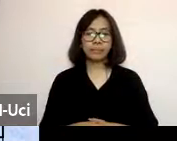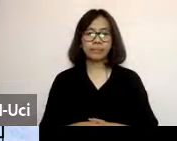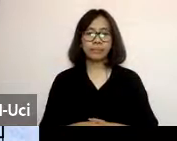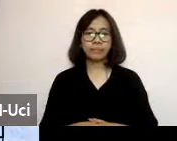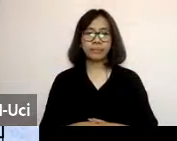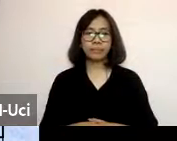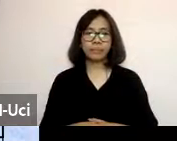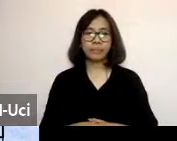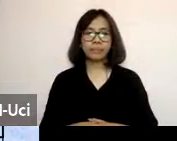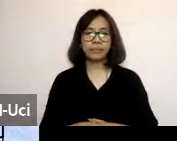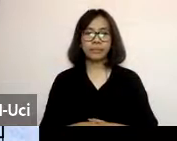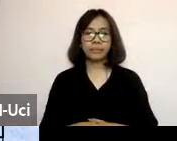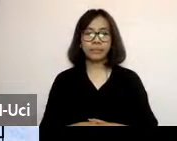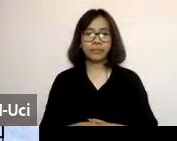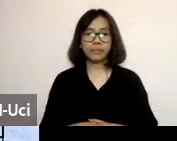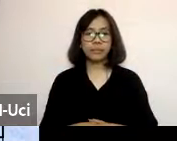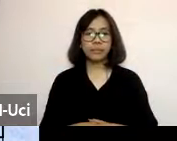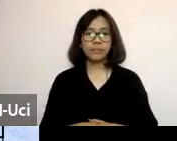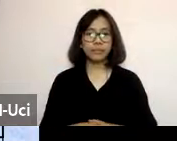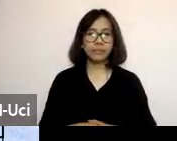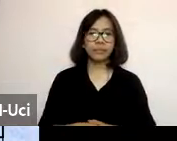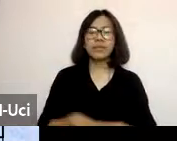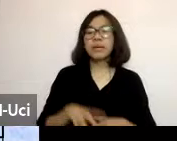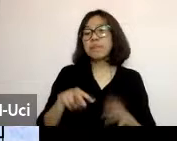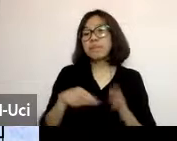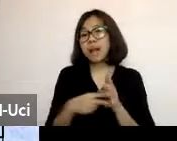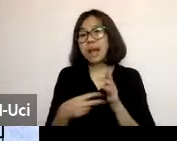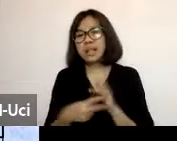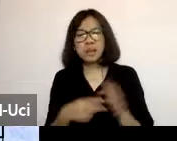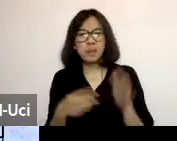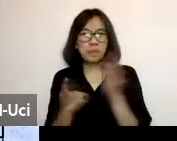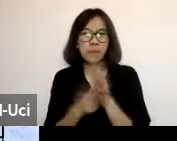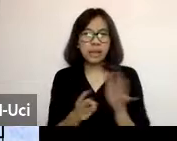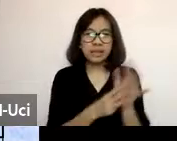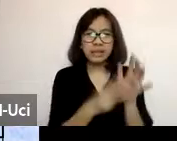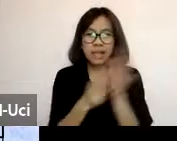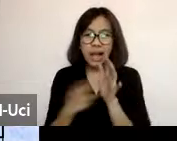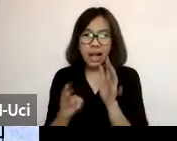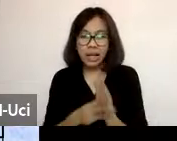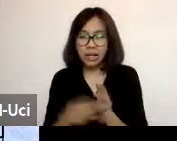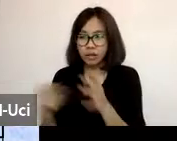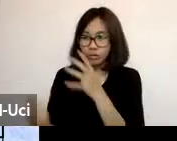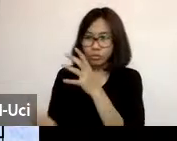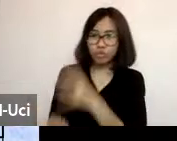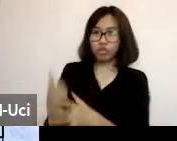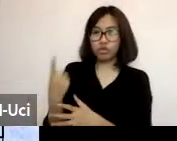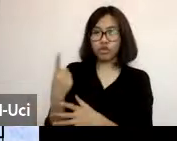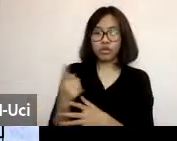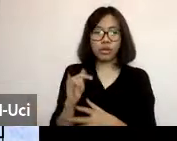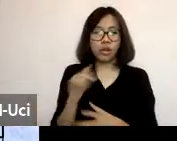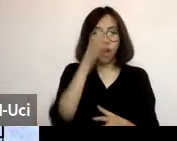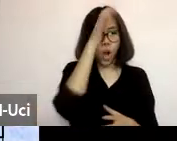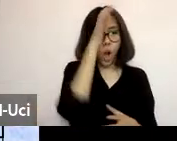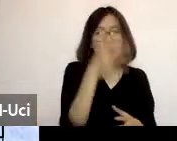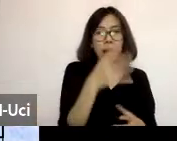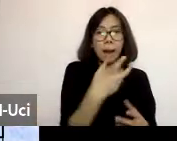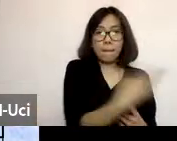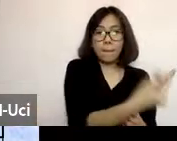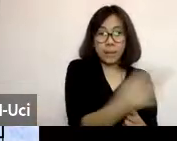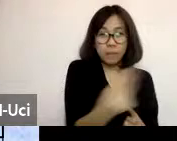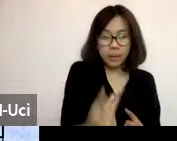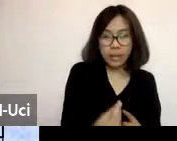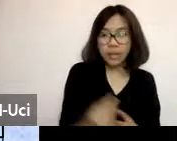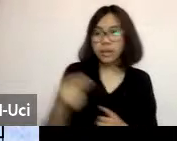bahwa bahwa potensi sengketa atau potensi konflik antara konsumen dengan pelaku usaha selama